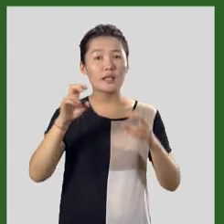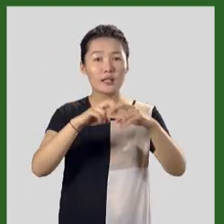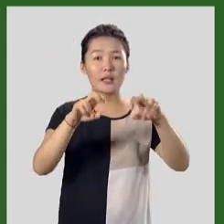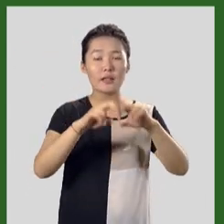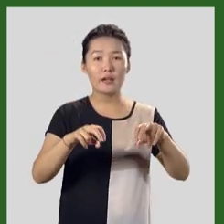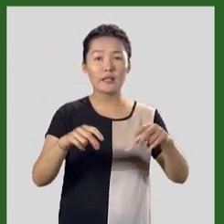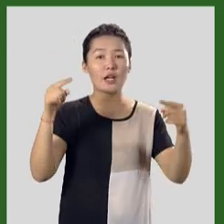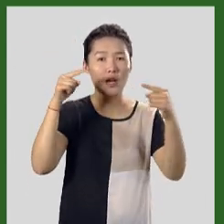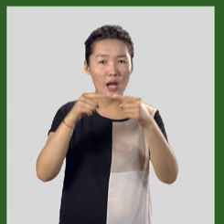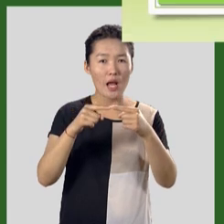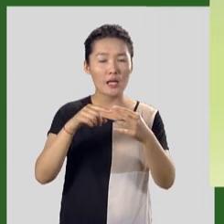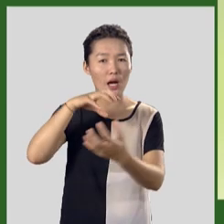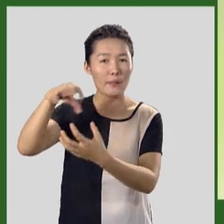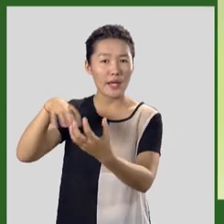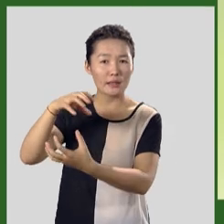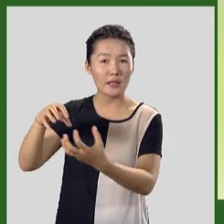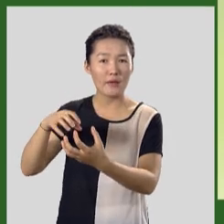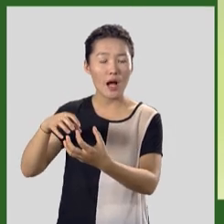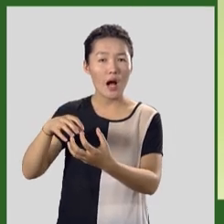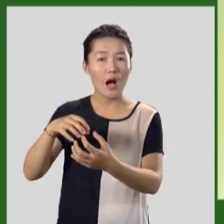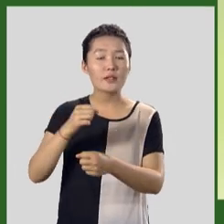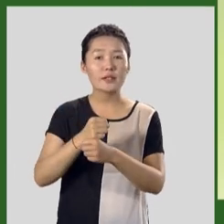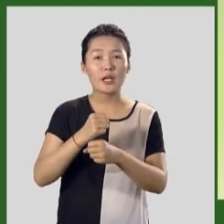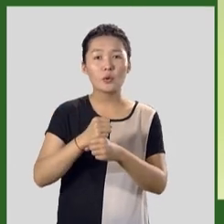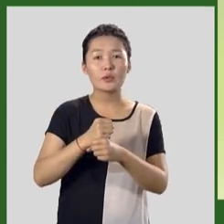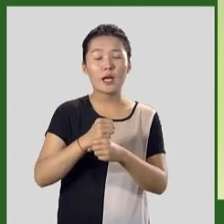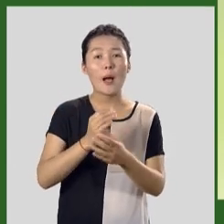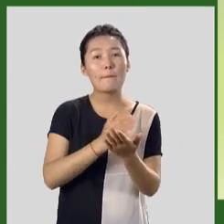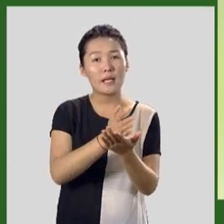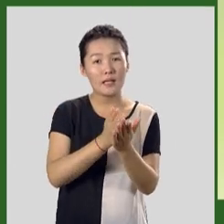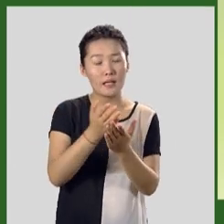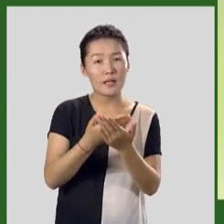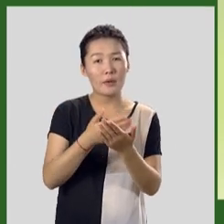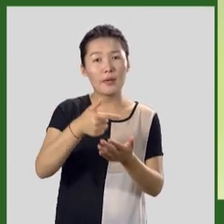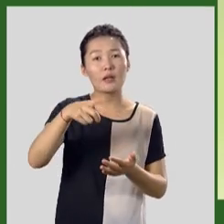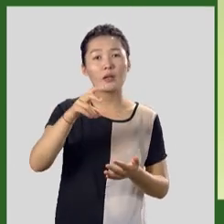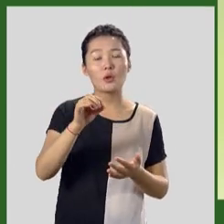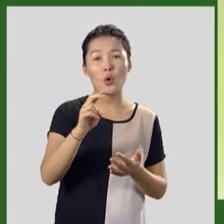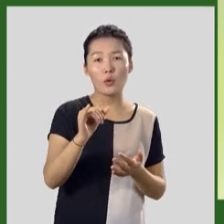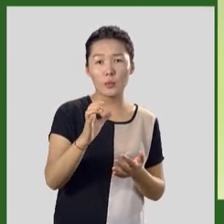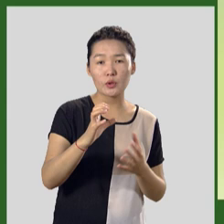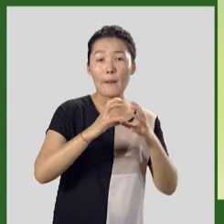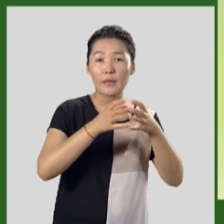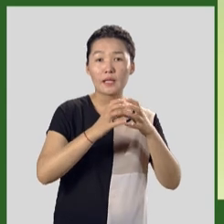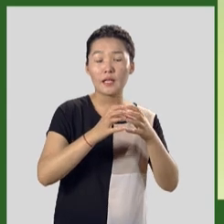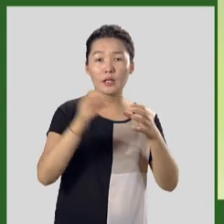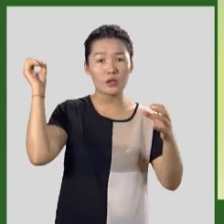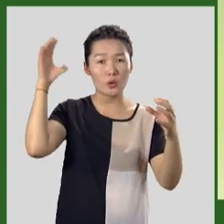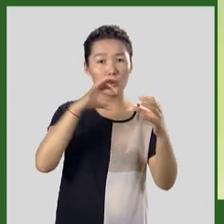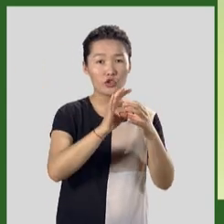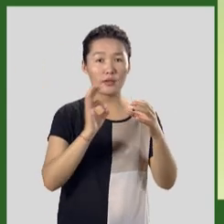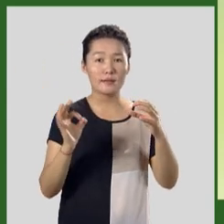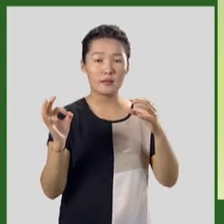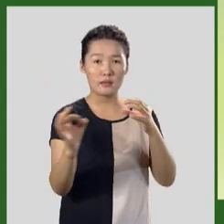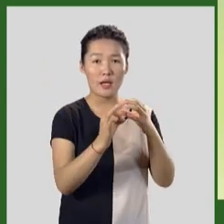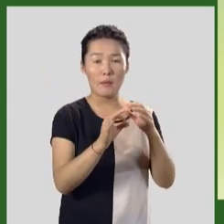реальных объектов создаются модели, например, глобус, планеты Солнечной системы.